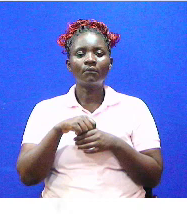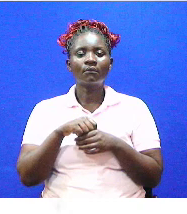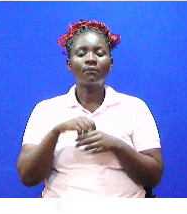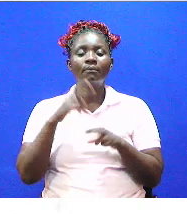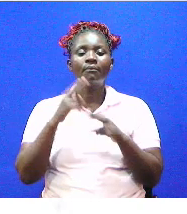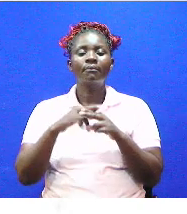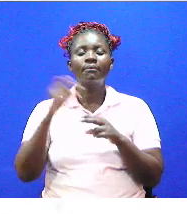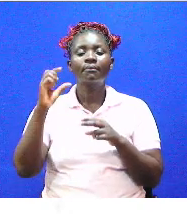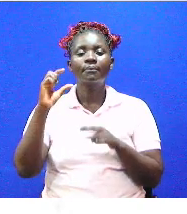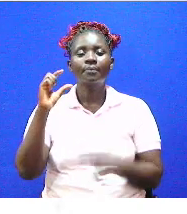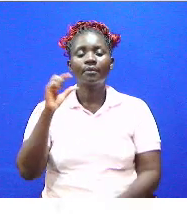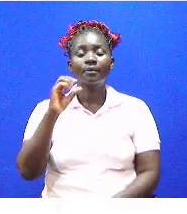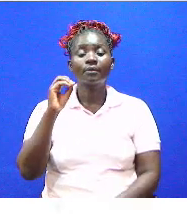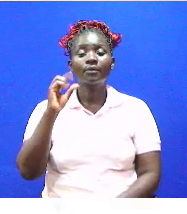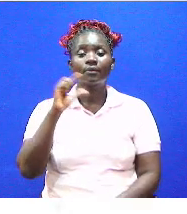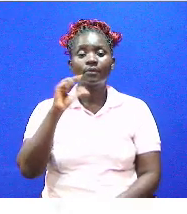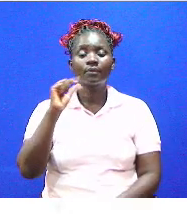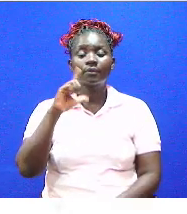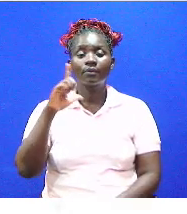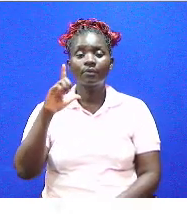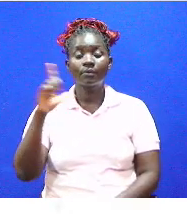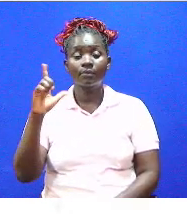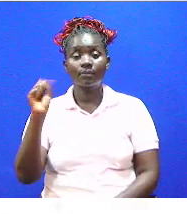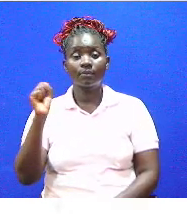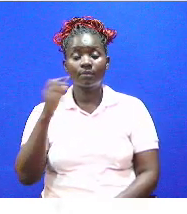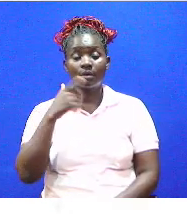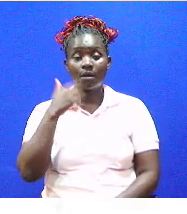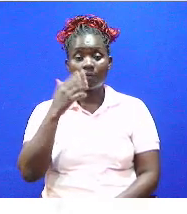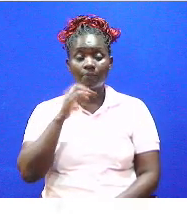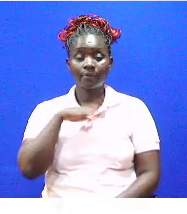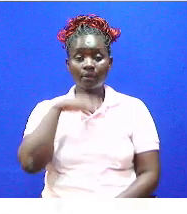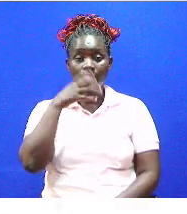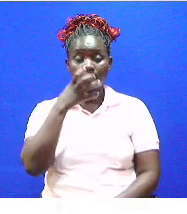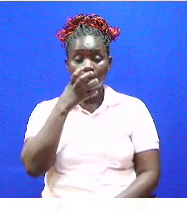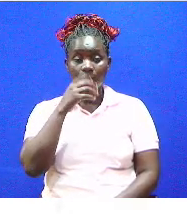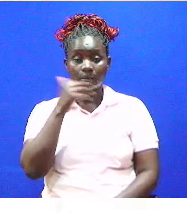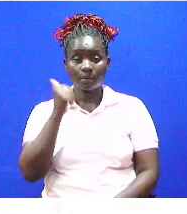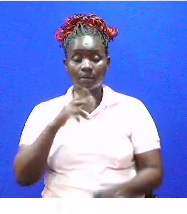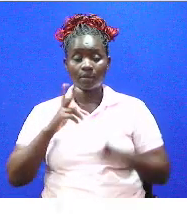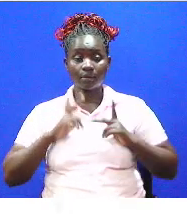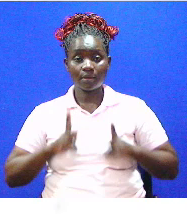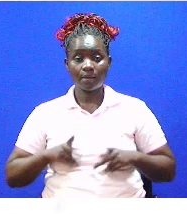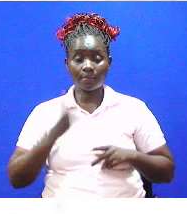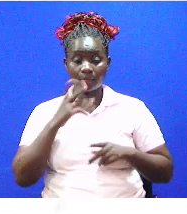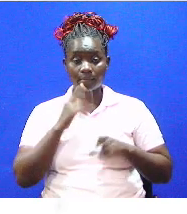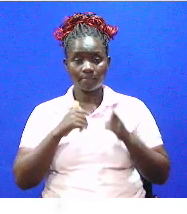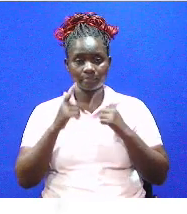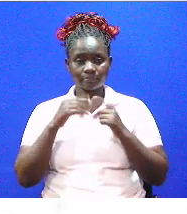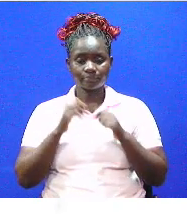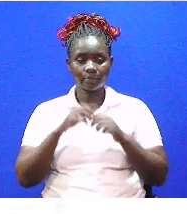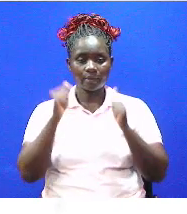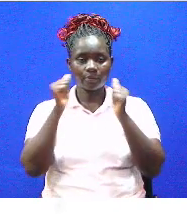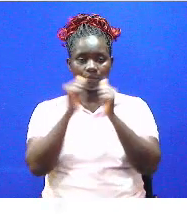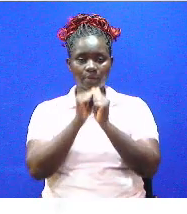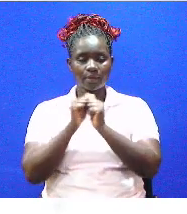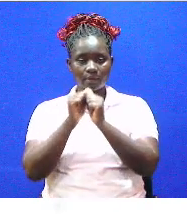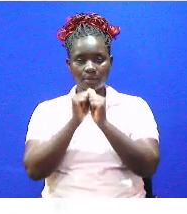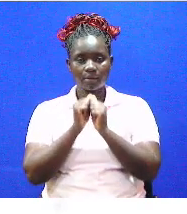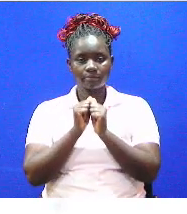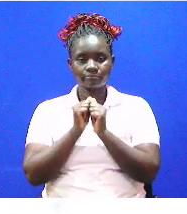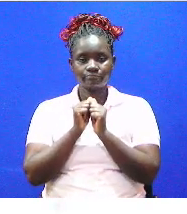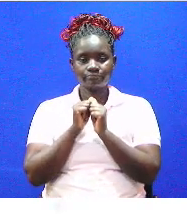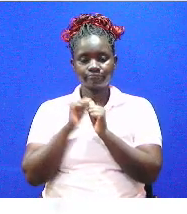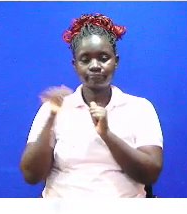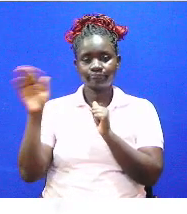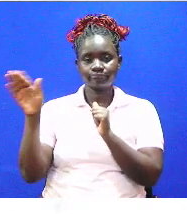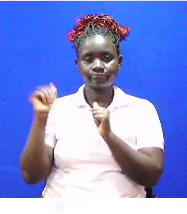KDF Francis Ogolla asewa na wabune kiamma kia ODM wabu atirani ya ba Kenya banda soko nyara kumulera Francis Ogolla mambiale robo ndio botindi